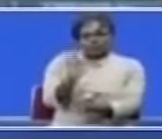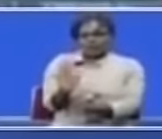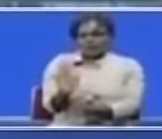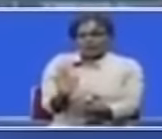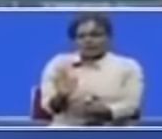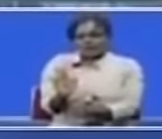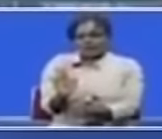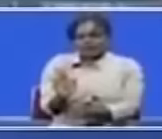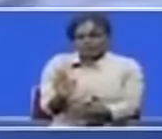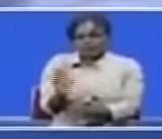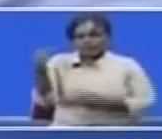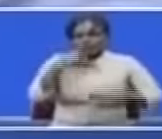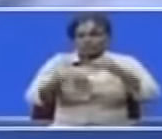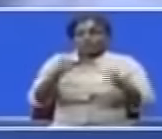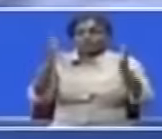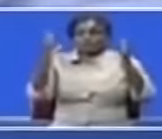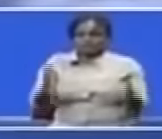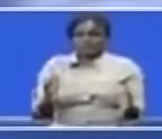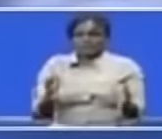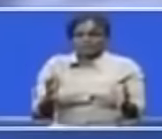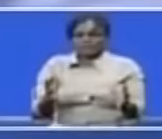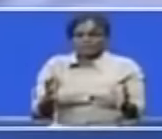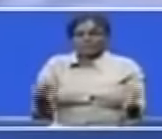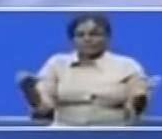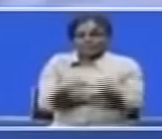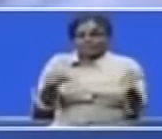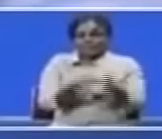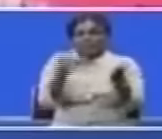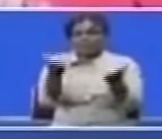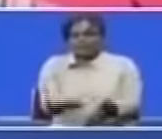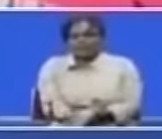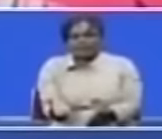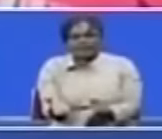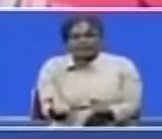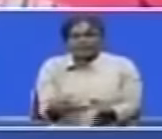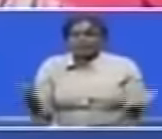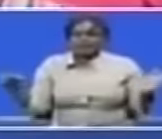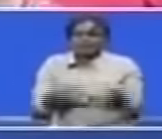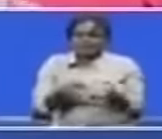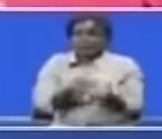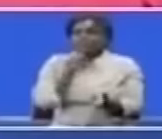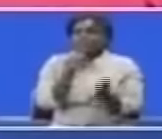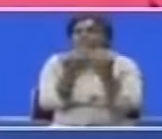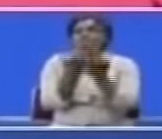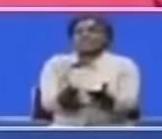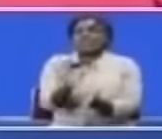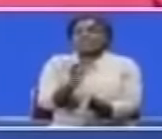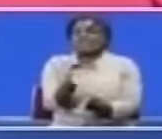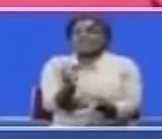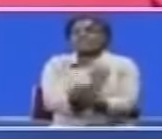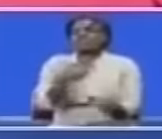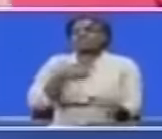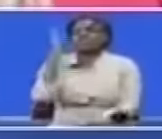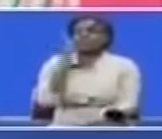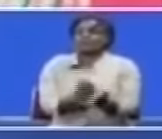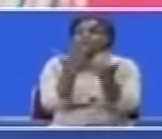katika utendakazi wake umechangia pakubwa katika masikitiko haya. Shida si kwamba hakuna feri. I want to confirm that